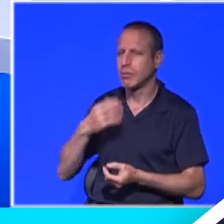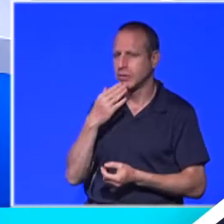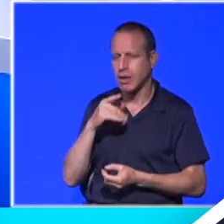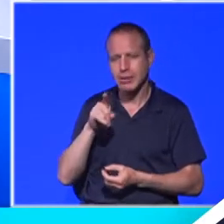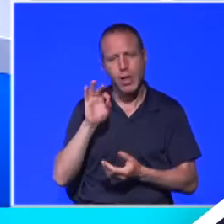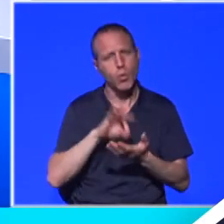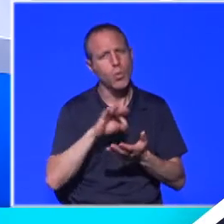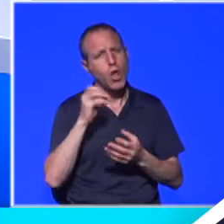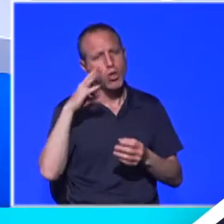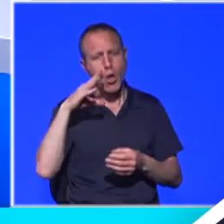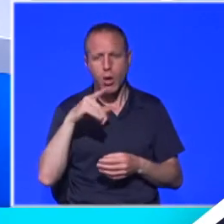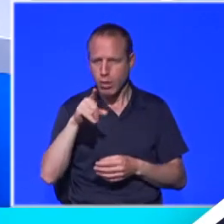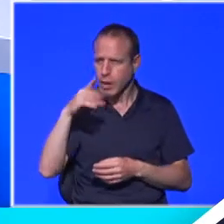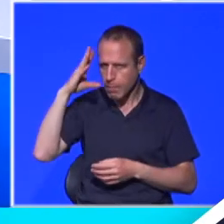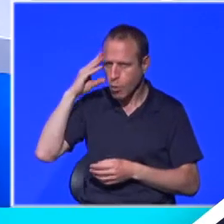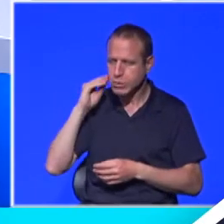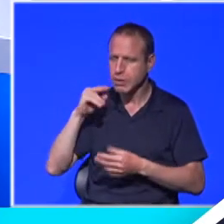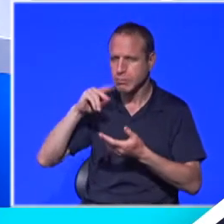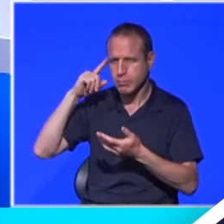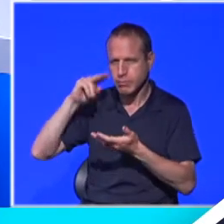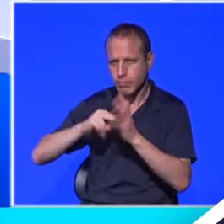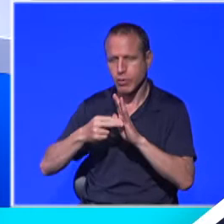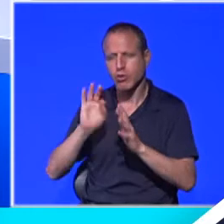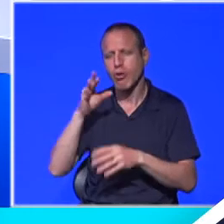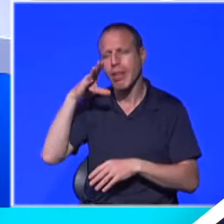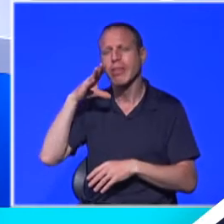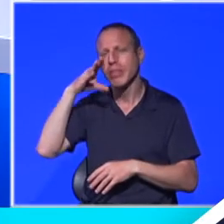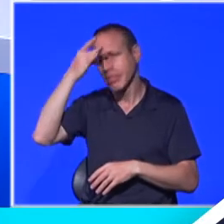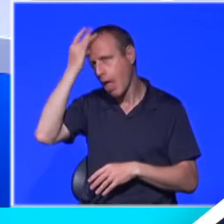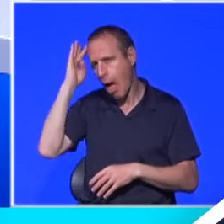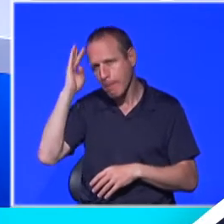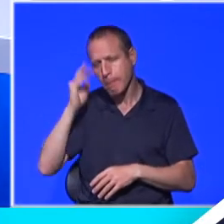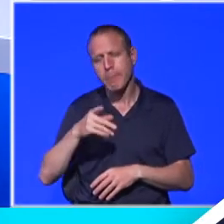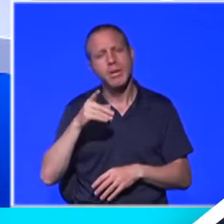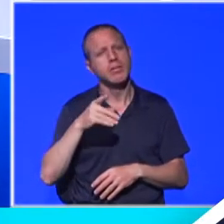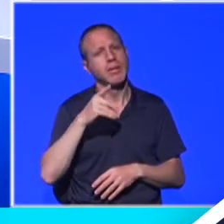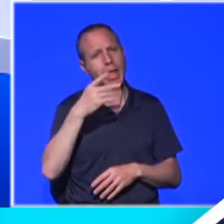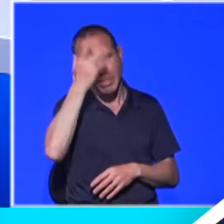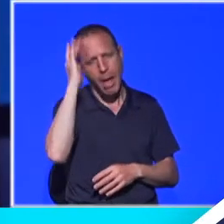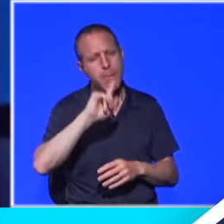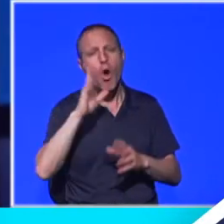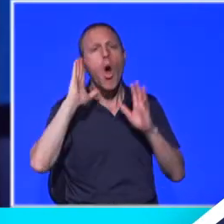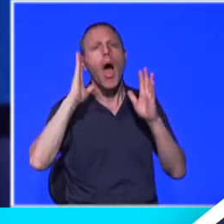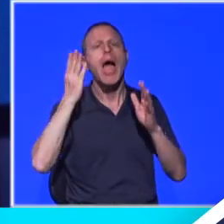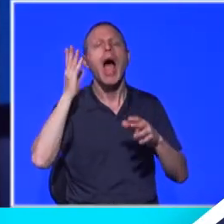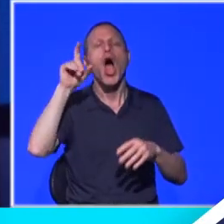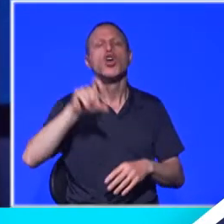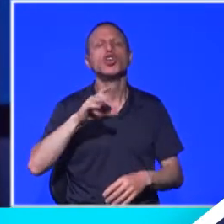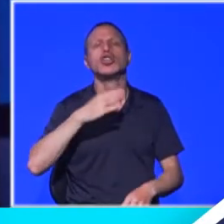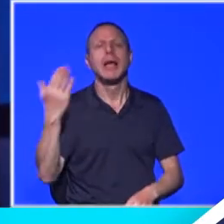להוציא מהמצב העגום הזה. אז אתה היית מרוצה מהמדיניות של טראמפ? המדיניות של טראמפ, טראמפ גם לא היה איש כזה ימין מבחינה כלכלית, עם כל